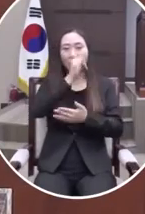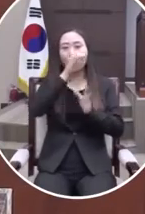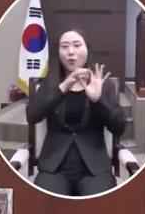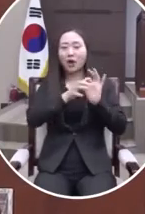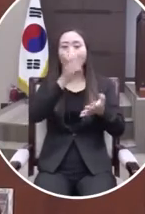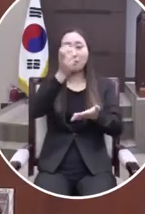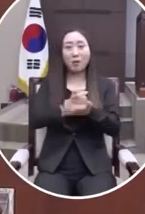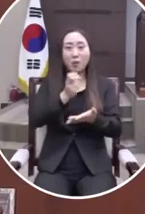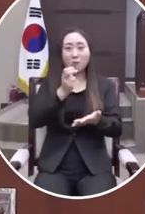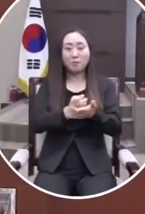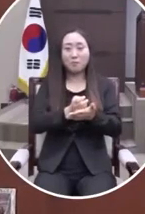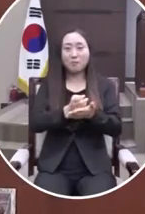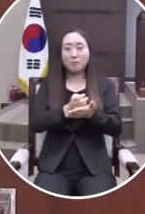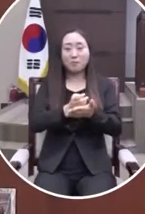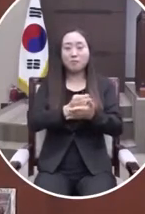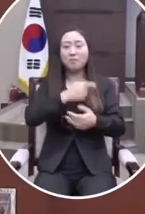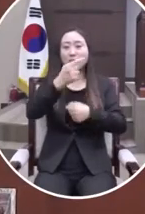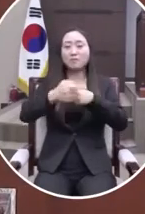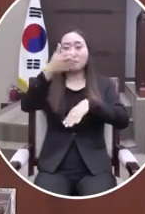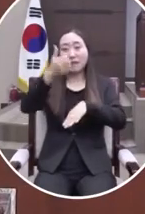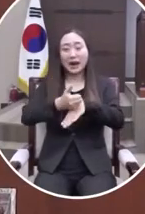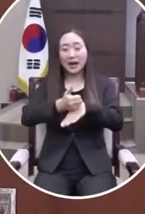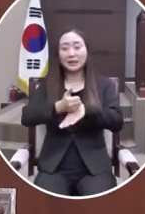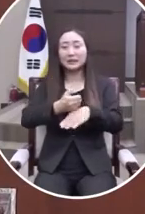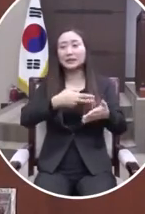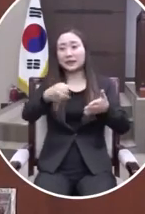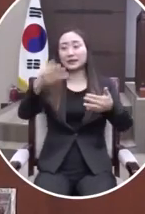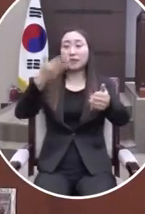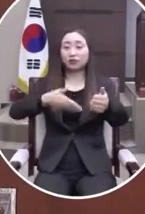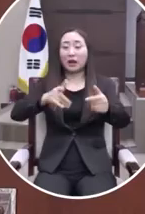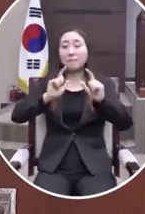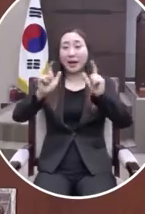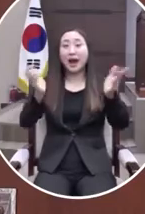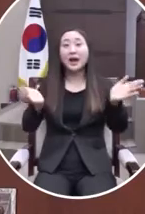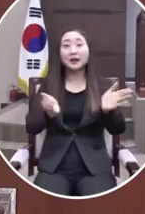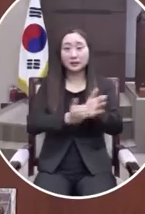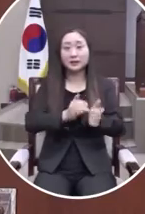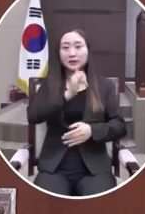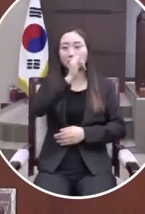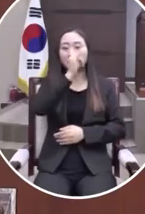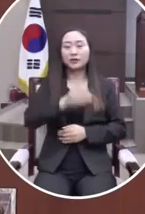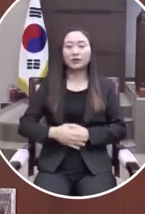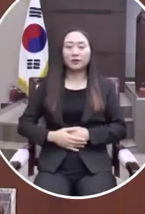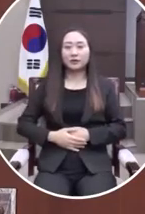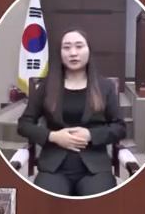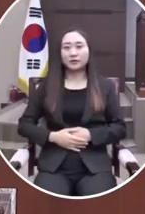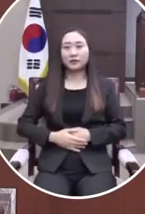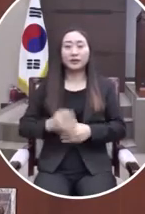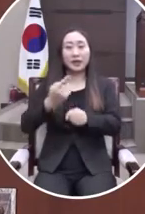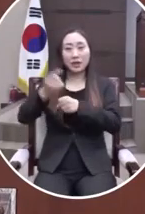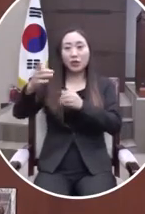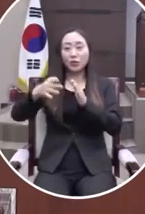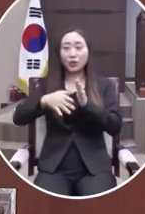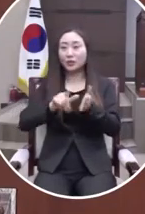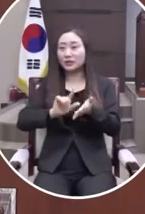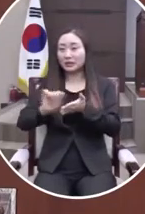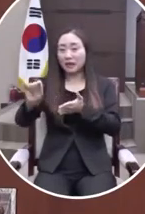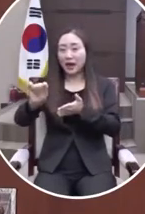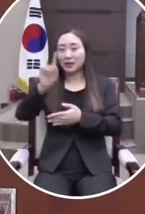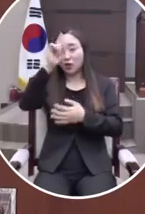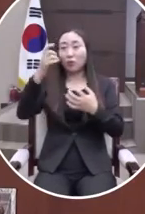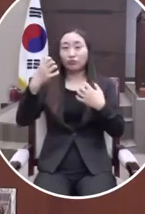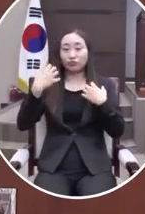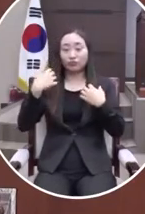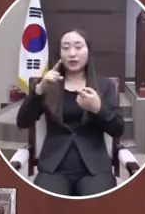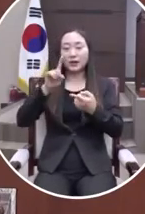조례를 연말까지 삭제하도록 권고한 바 있습니다. 이어 행안부는 내년도 지자체 예산 편성